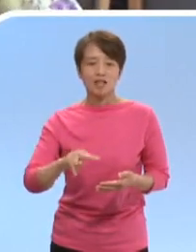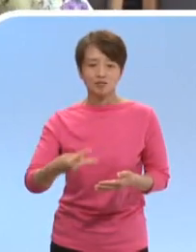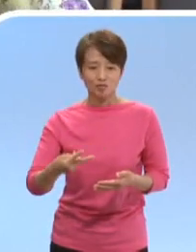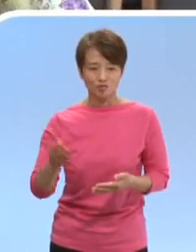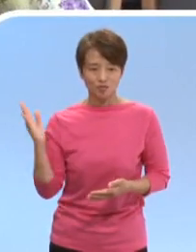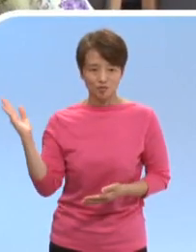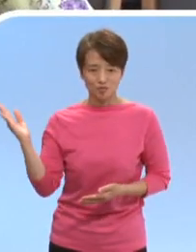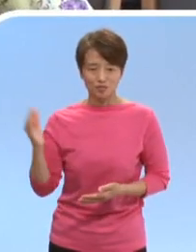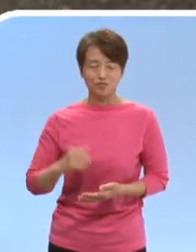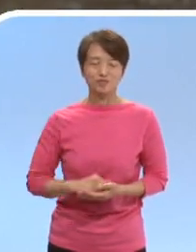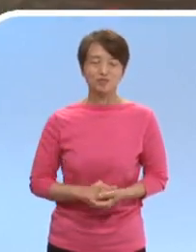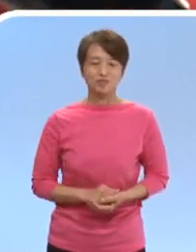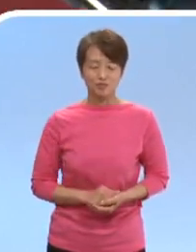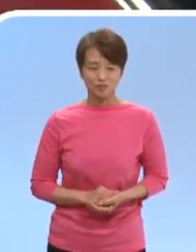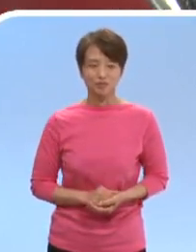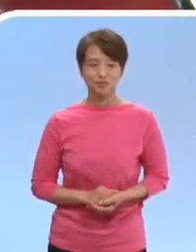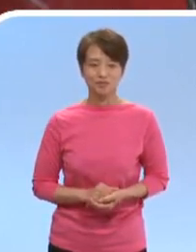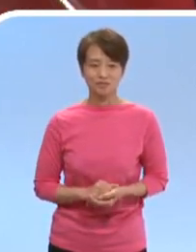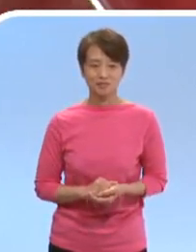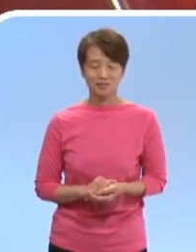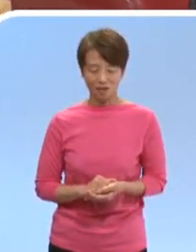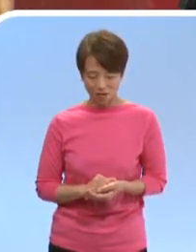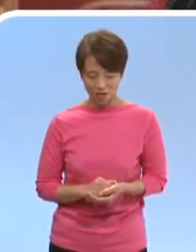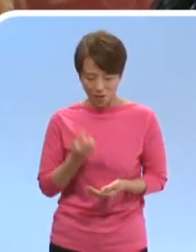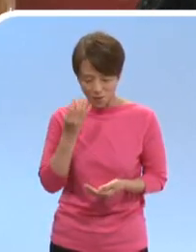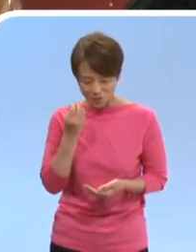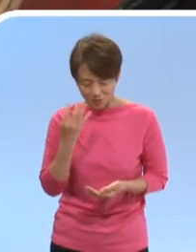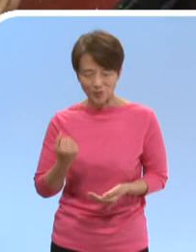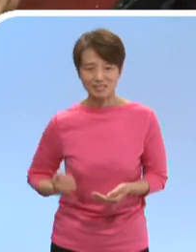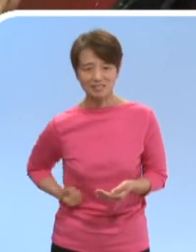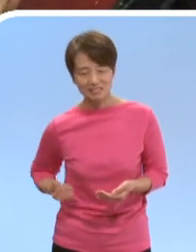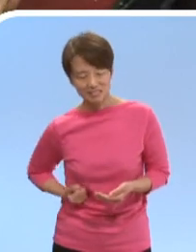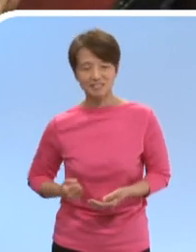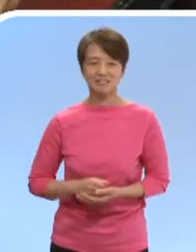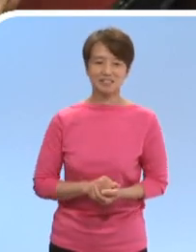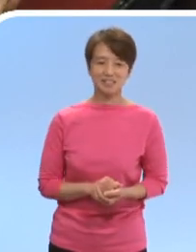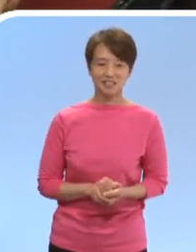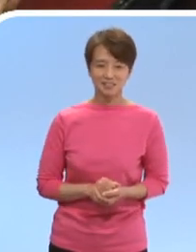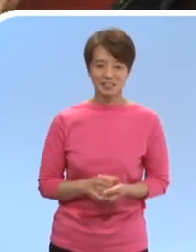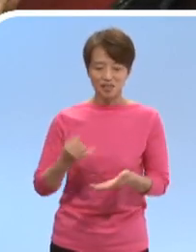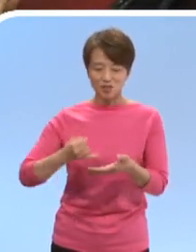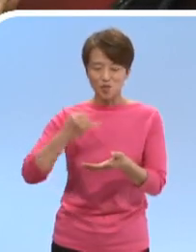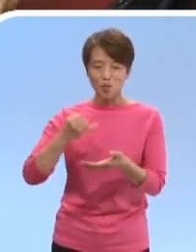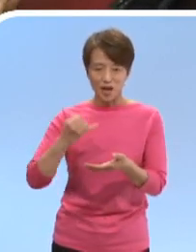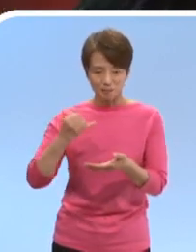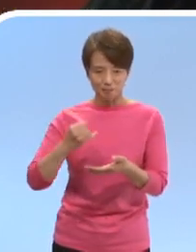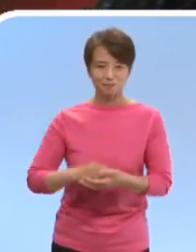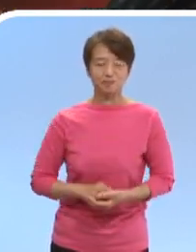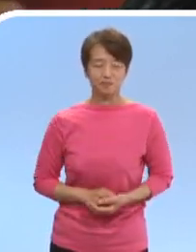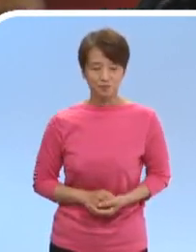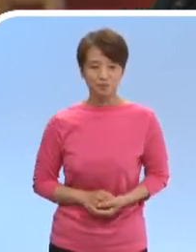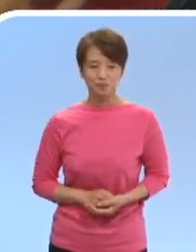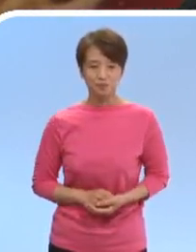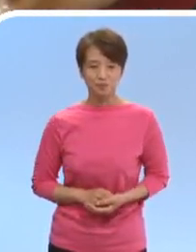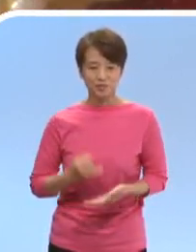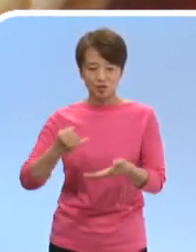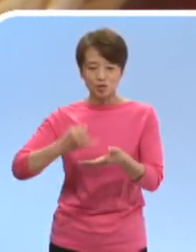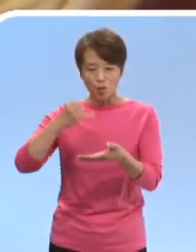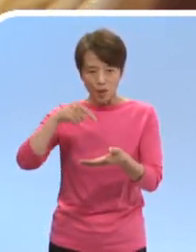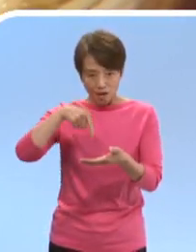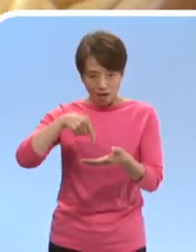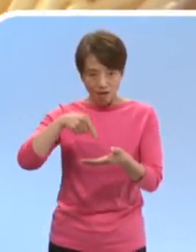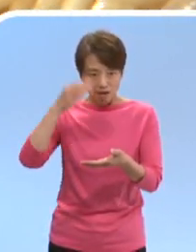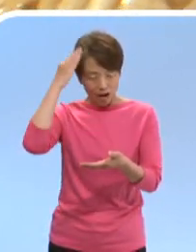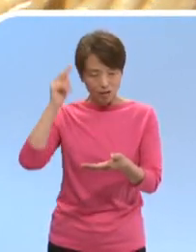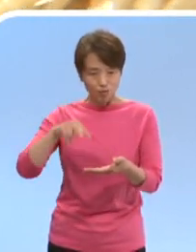る、 何？ めっちゃ面白いやん。 そうめん、 はい、 そうめん、 そうめんを